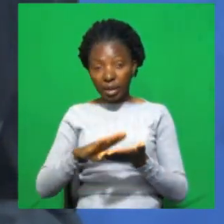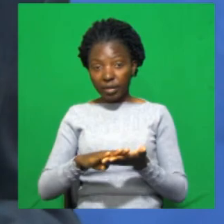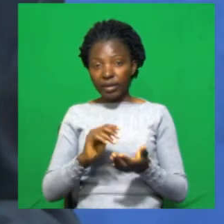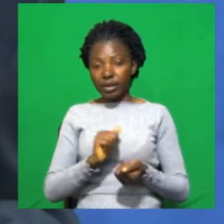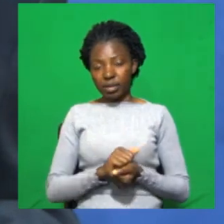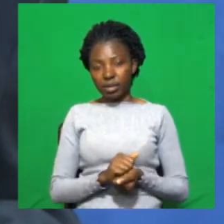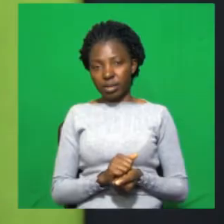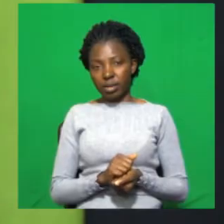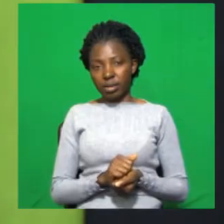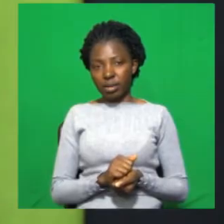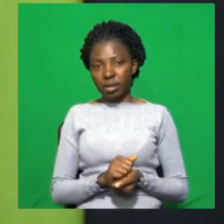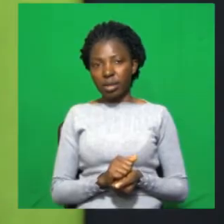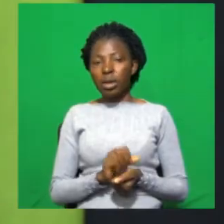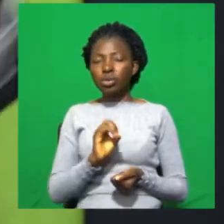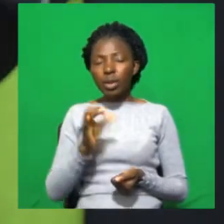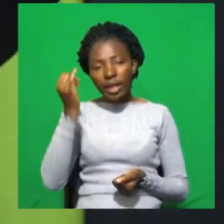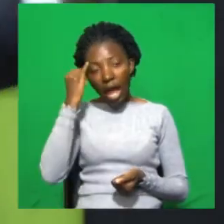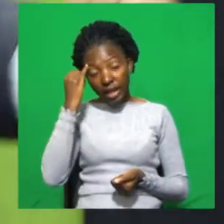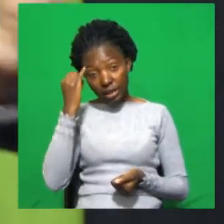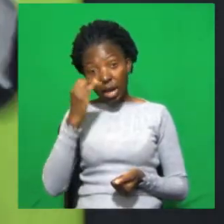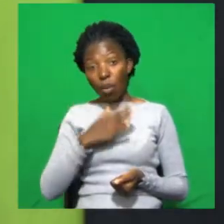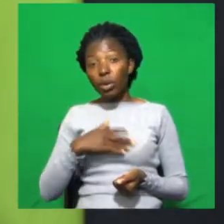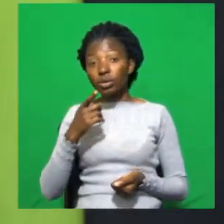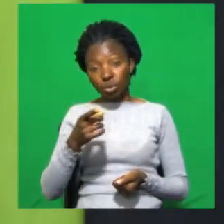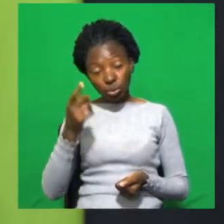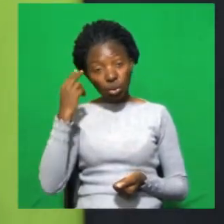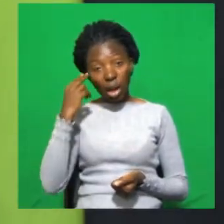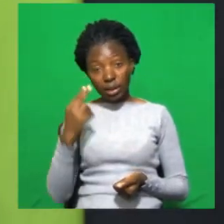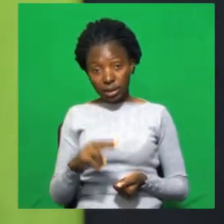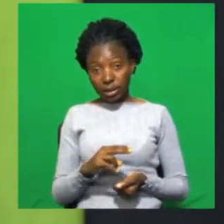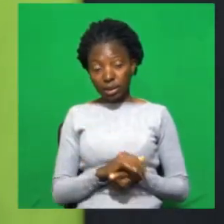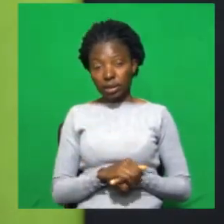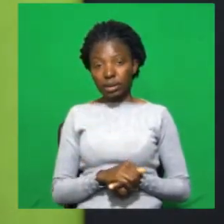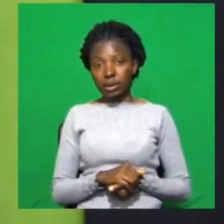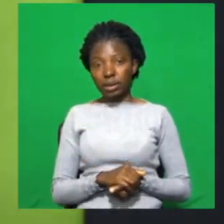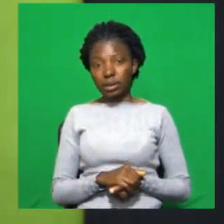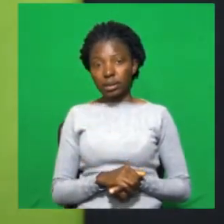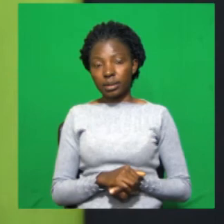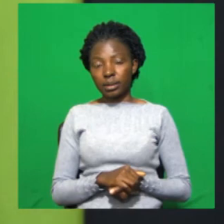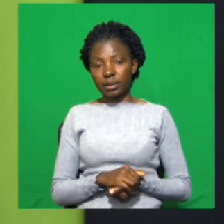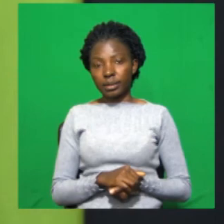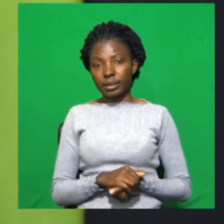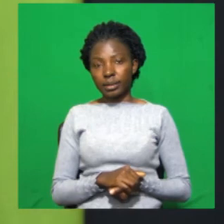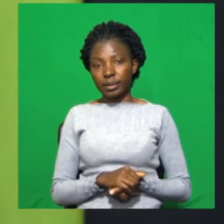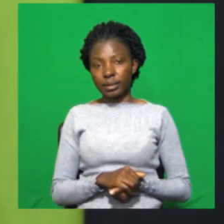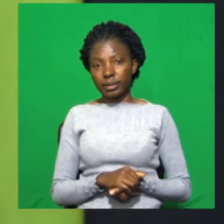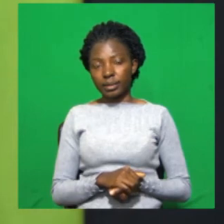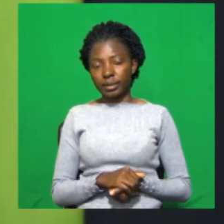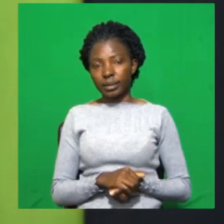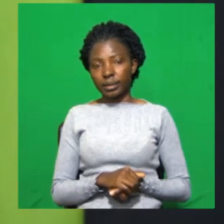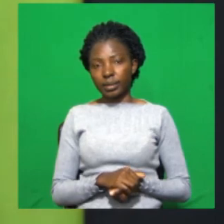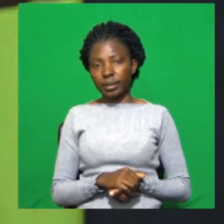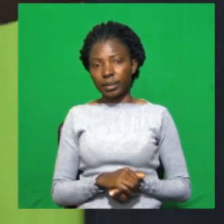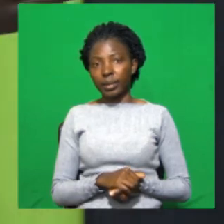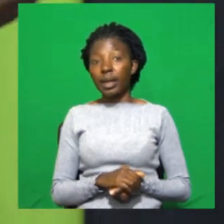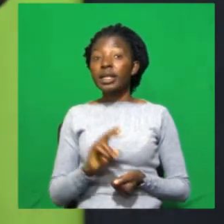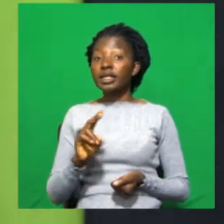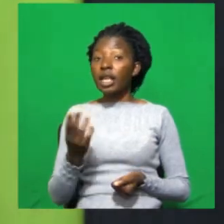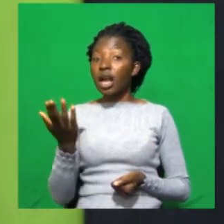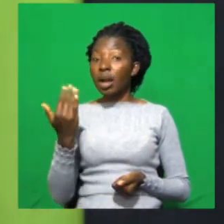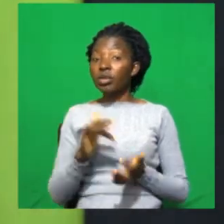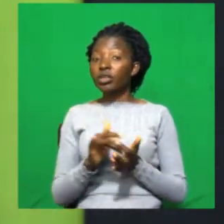pevatendi. Handitika. Saka pfungwa dzandoda kuti vateereri vedu vaende vakabata. Ndaita dzekunyora panapa pastor. Dzekuti second